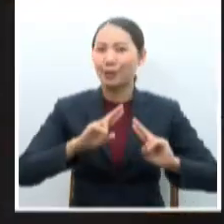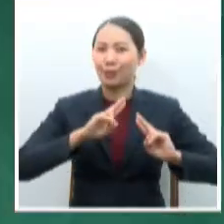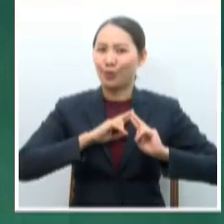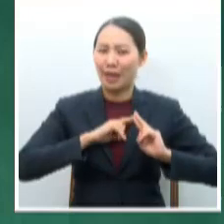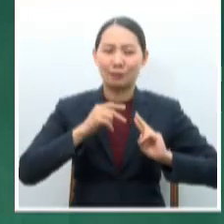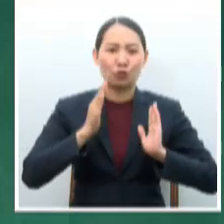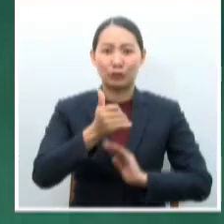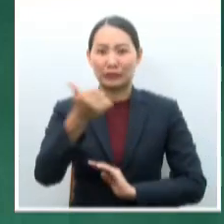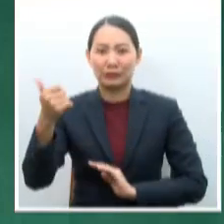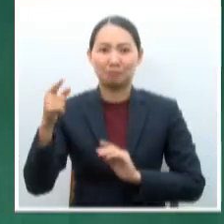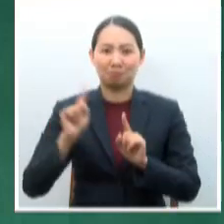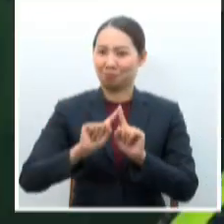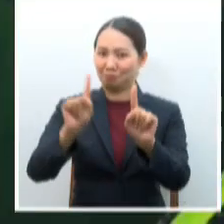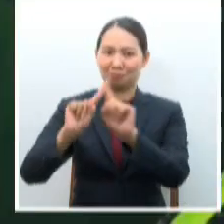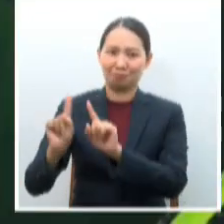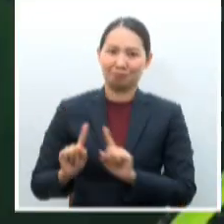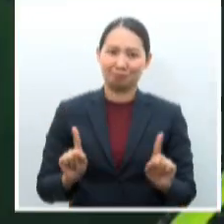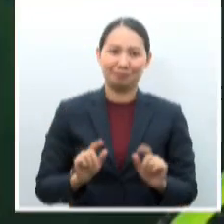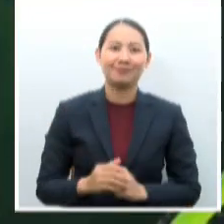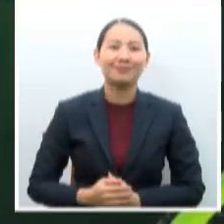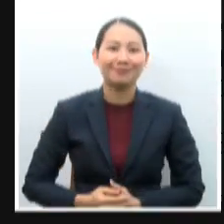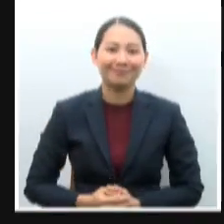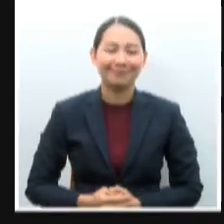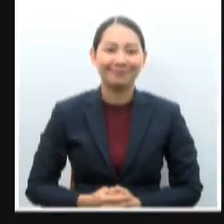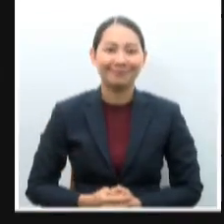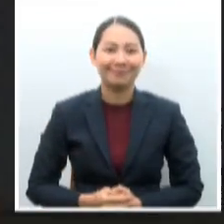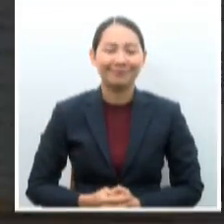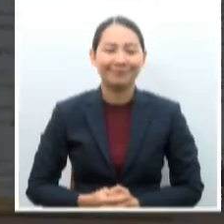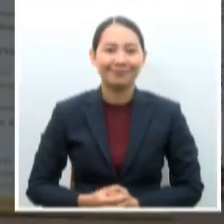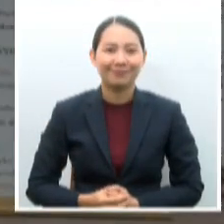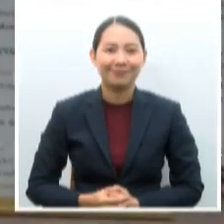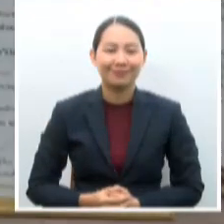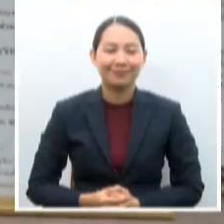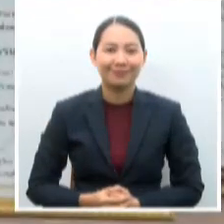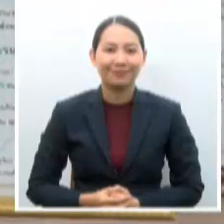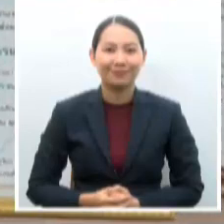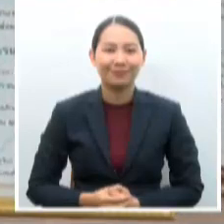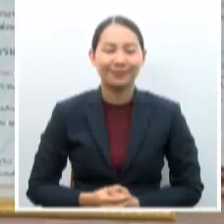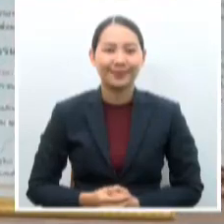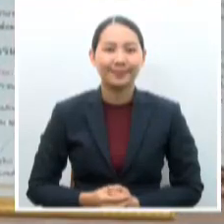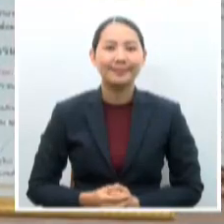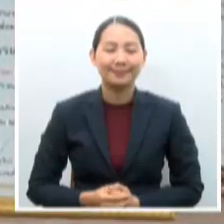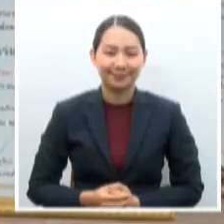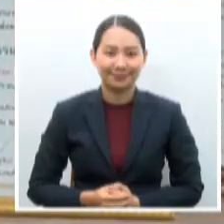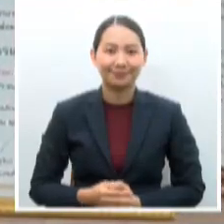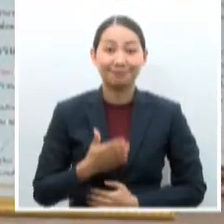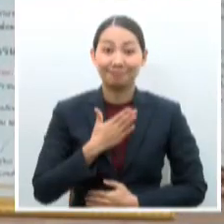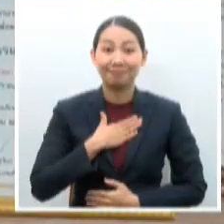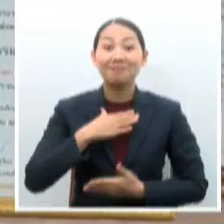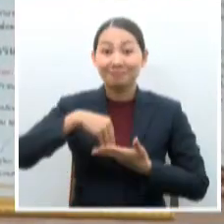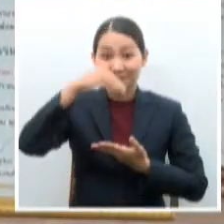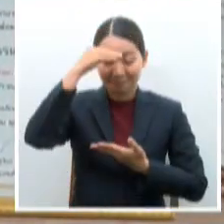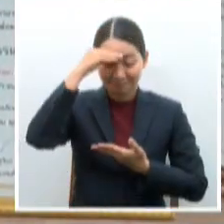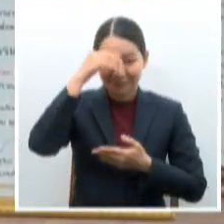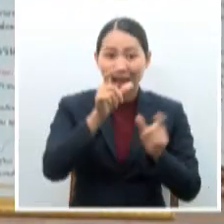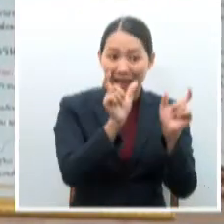เ หลังจากที่เด็กๆมีนิทานประจำตัวแล้วนะคะคุ